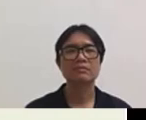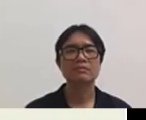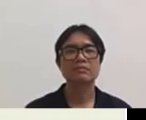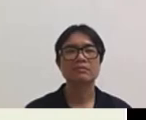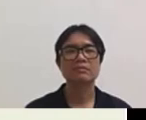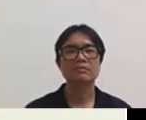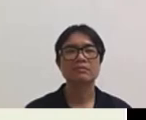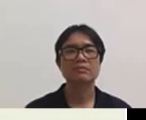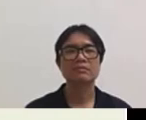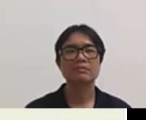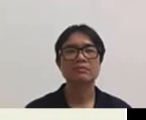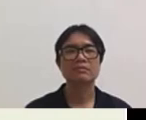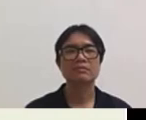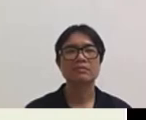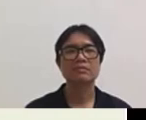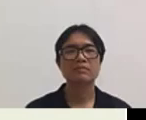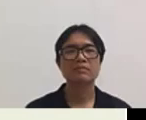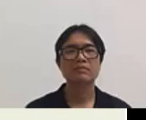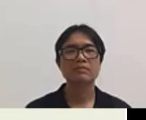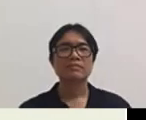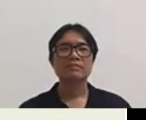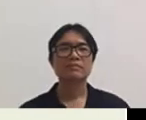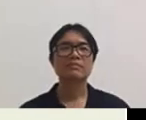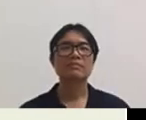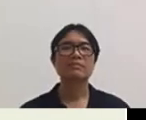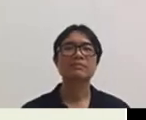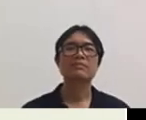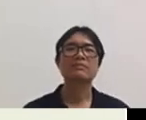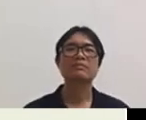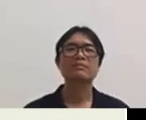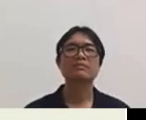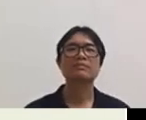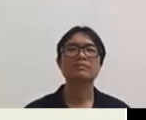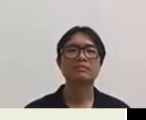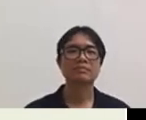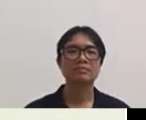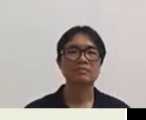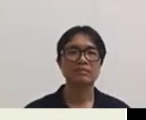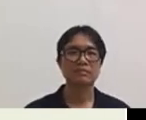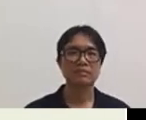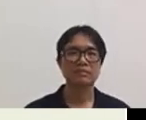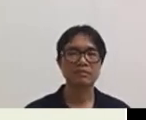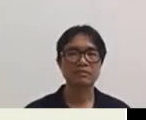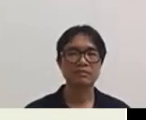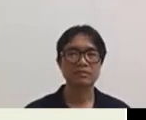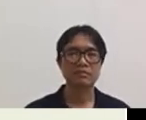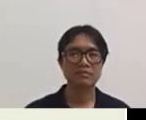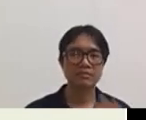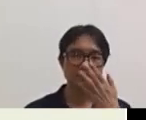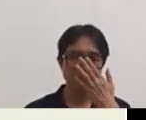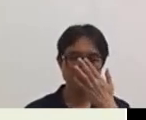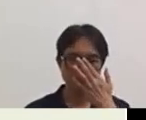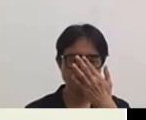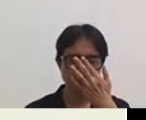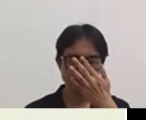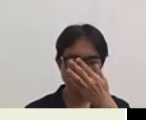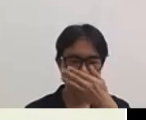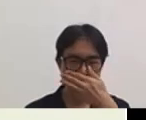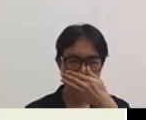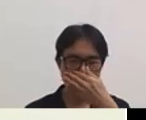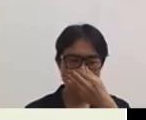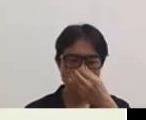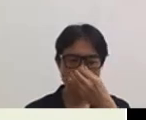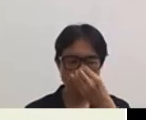memanggul salib dalam konteks anak muda. Yang kata-kata Yesus yang kayaknya tinggi dan berat itu sesungguhnya